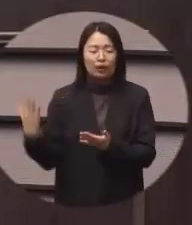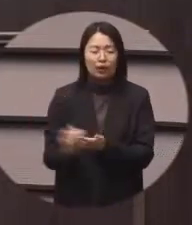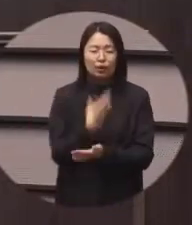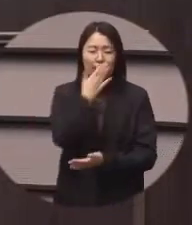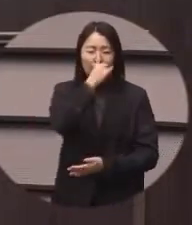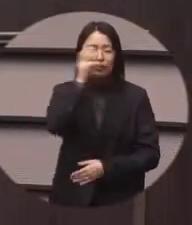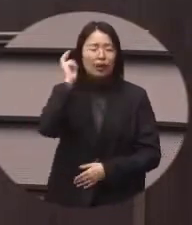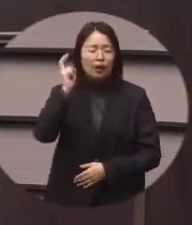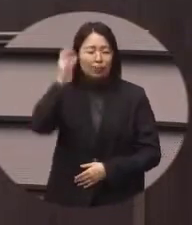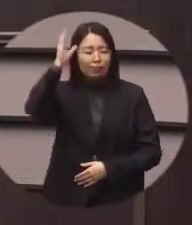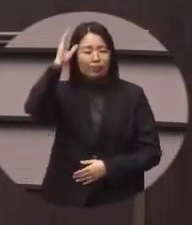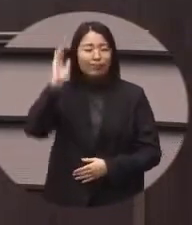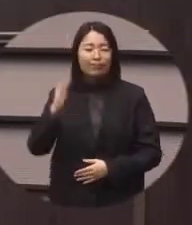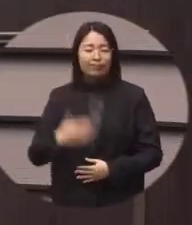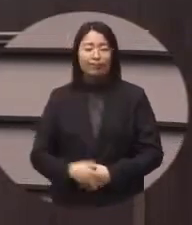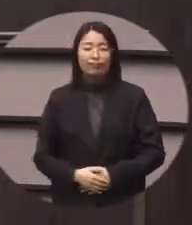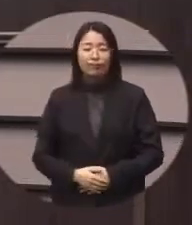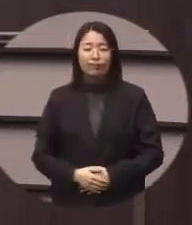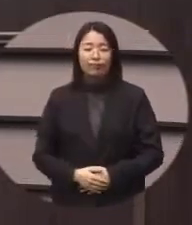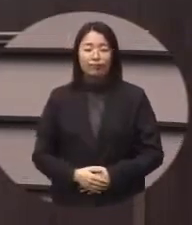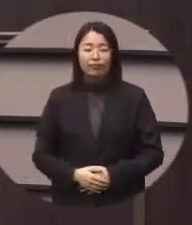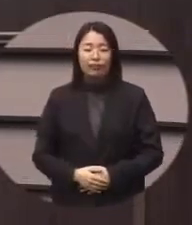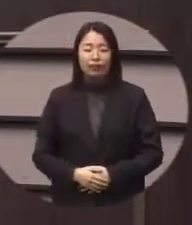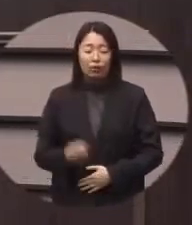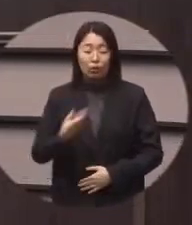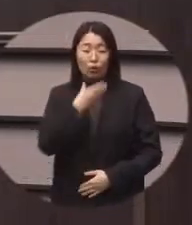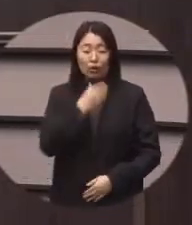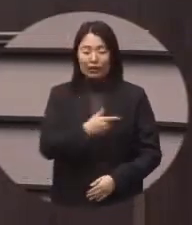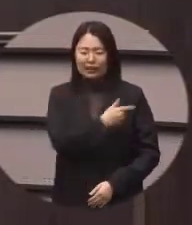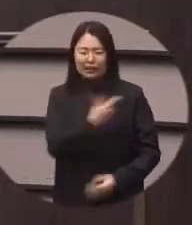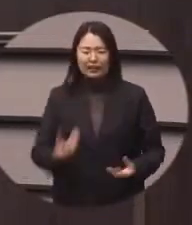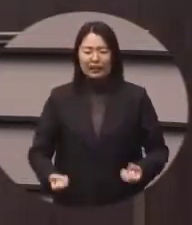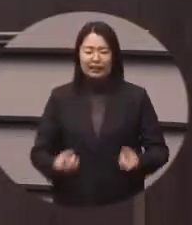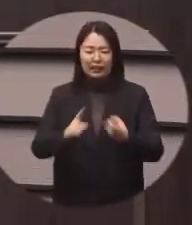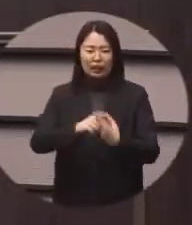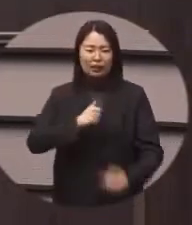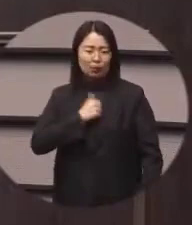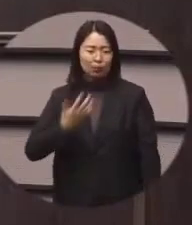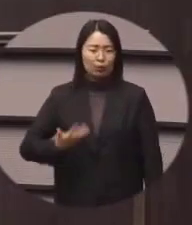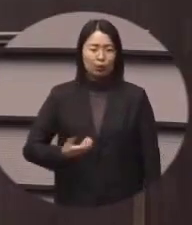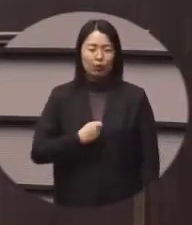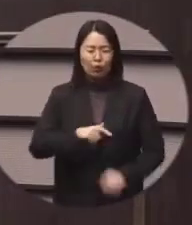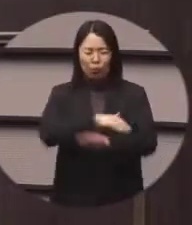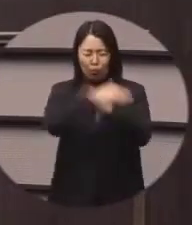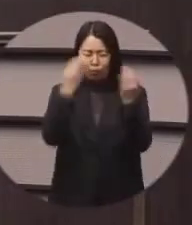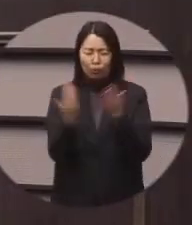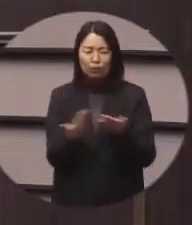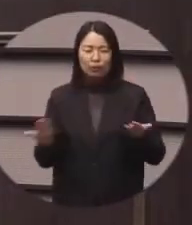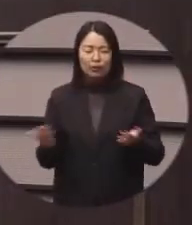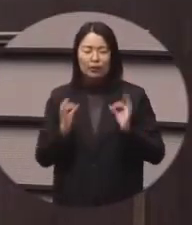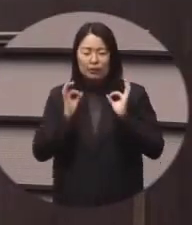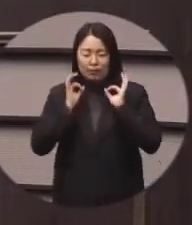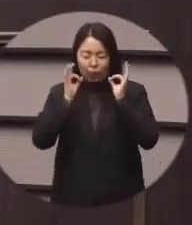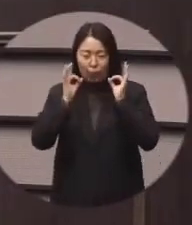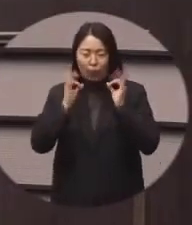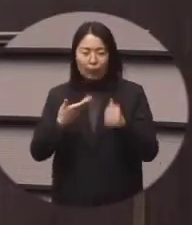대한민국에서 처음 열리는 국제적 행사에 자부심과 책임감을 갖고 모든 역량을 총동원하도록 하겠습니다.